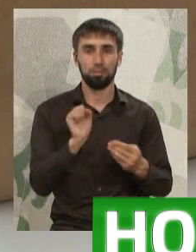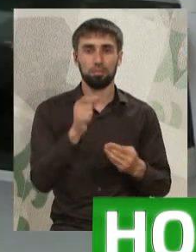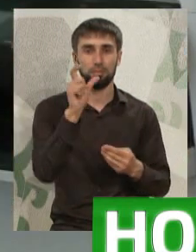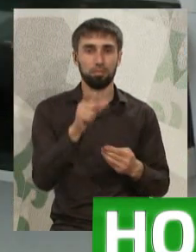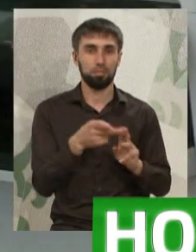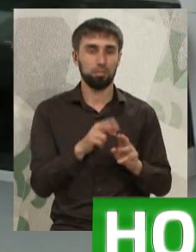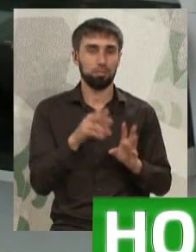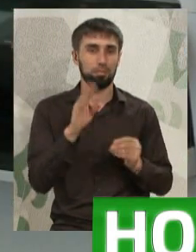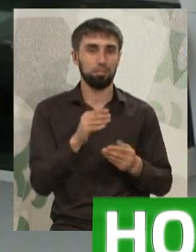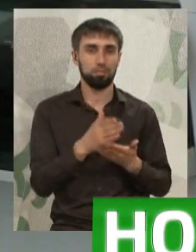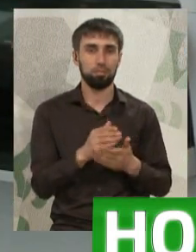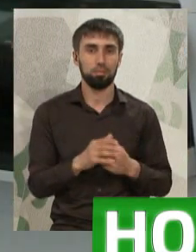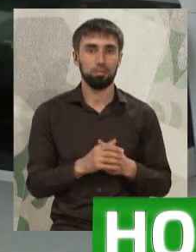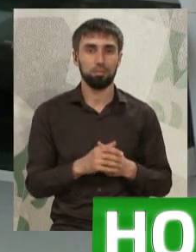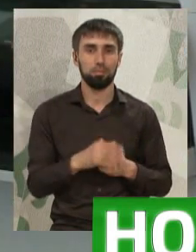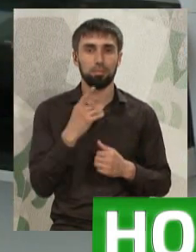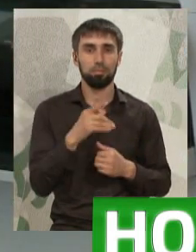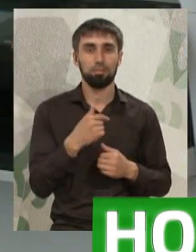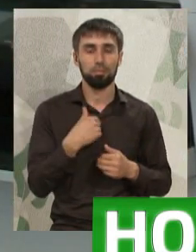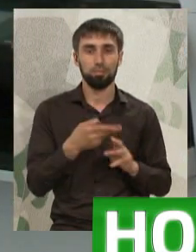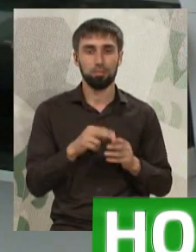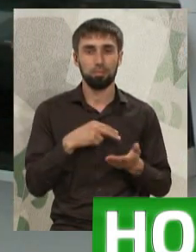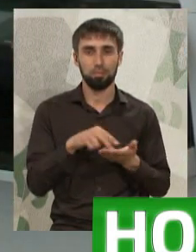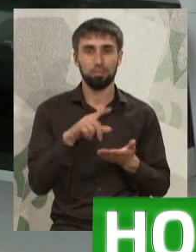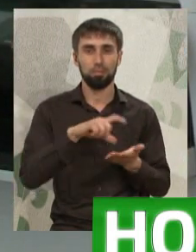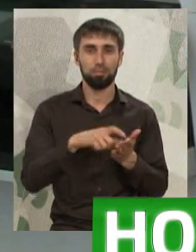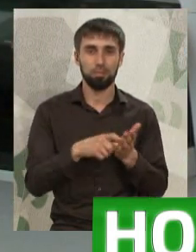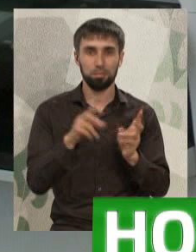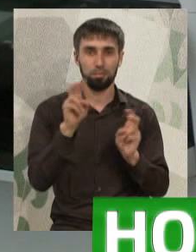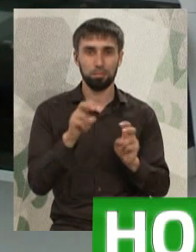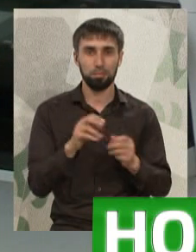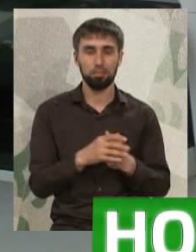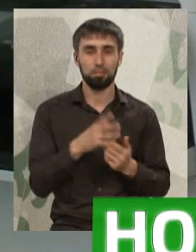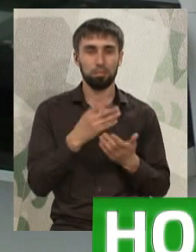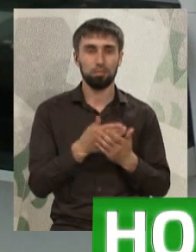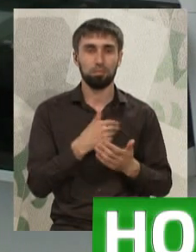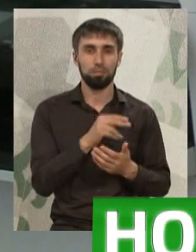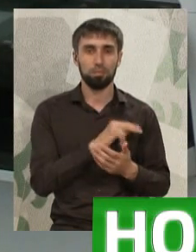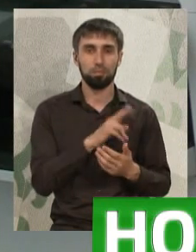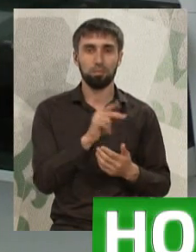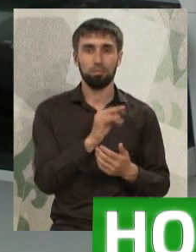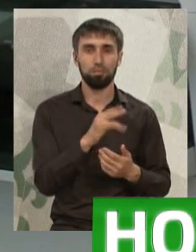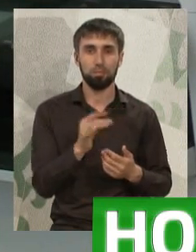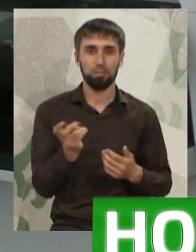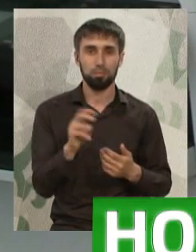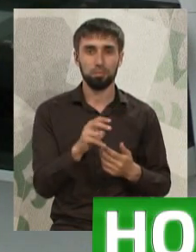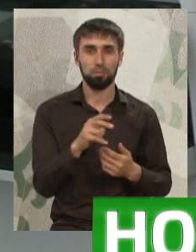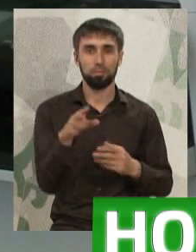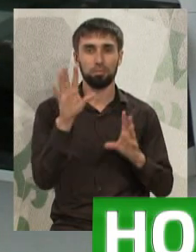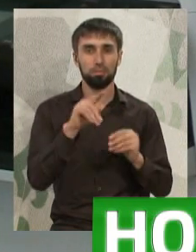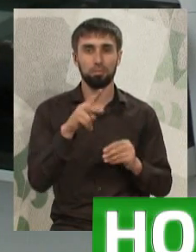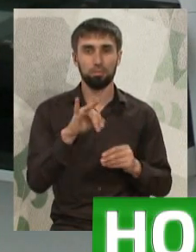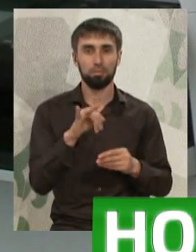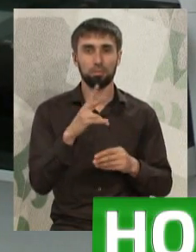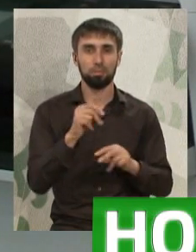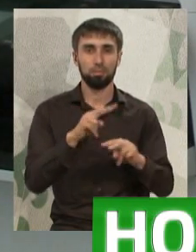ошибок. Приходим на работу, проверяю свои кабинеты работников, как они приходят, все ли на месте.